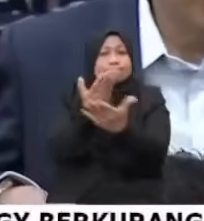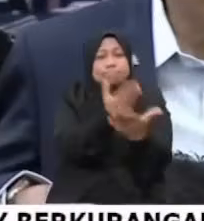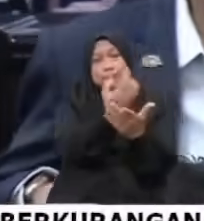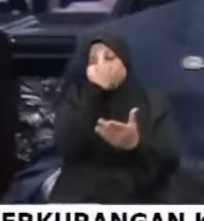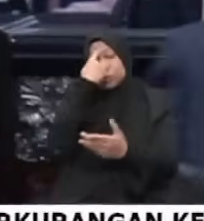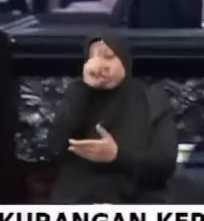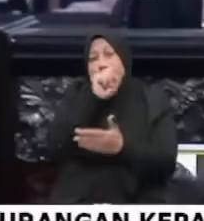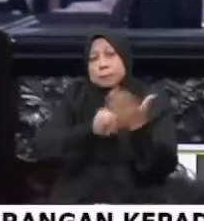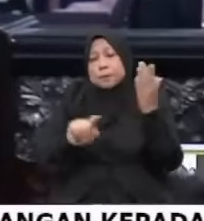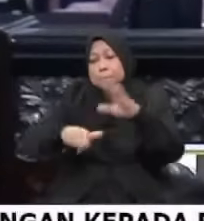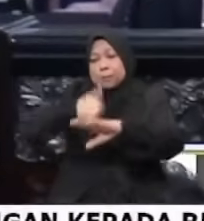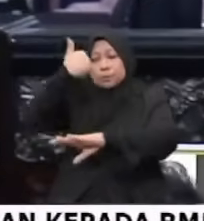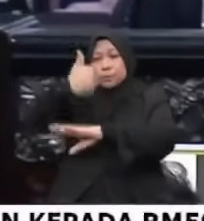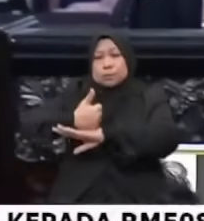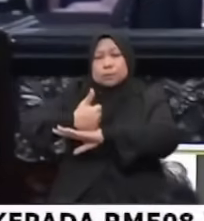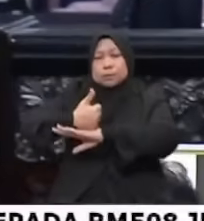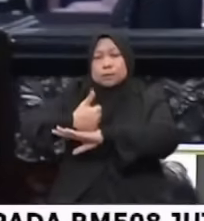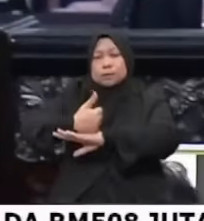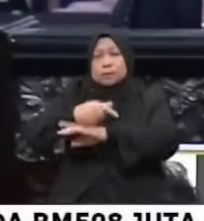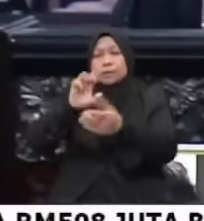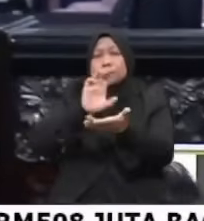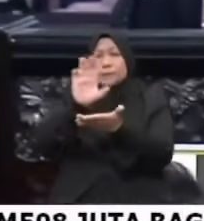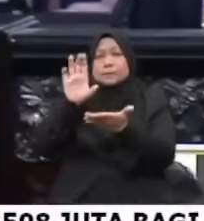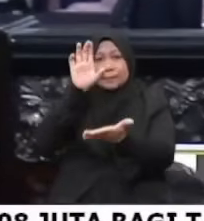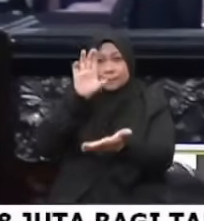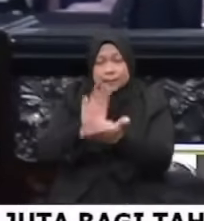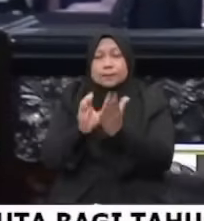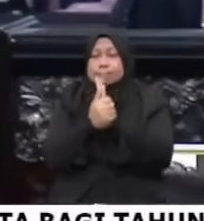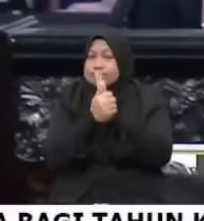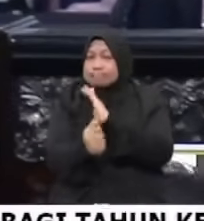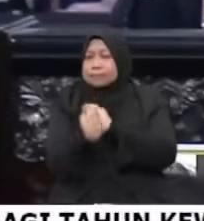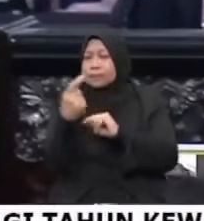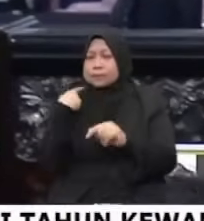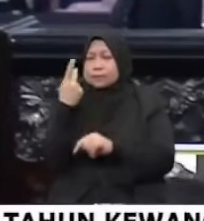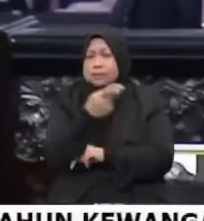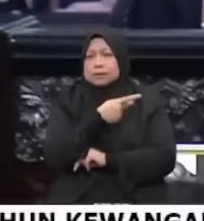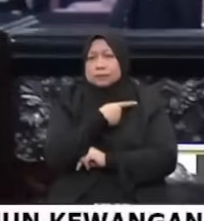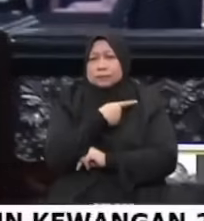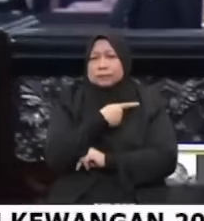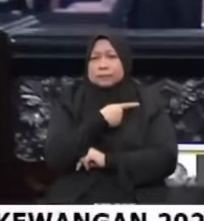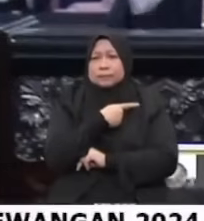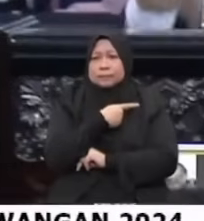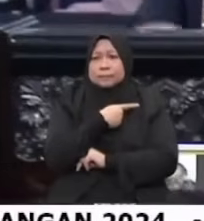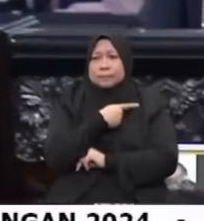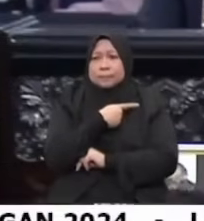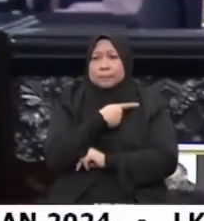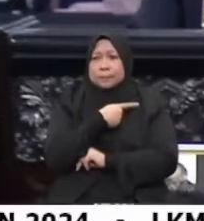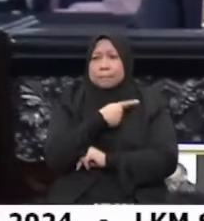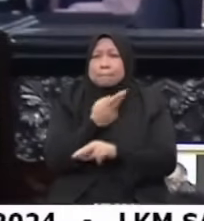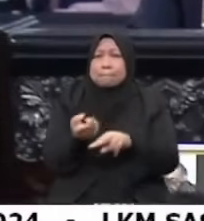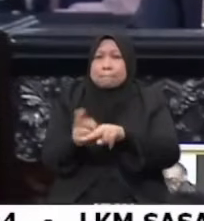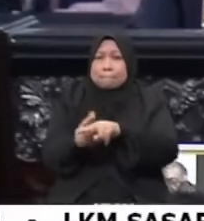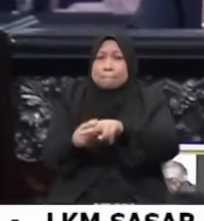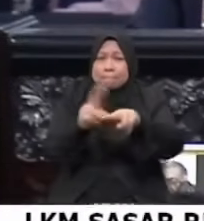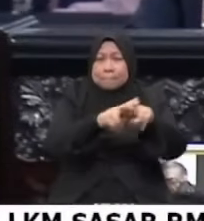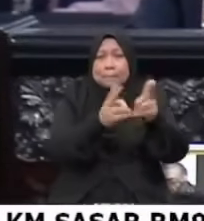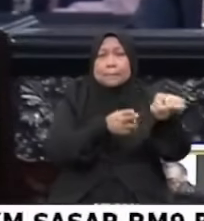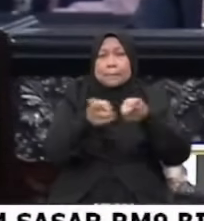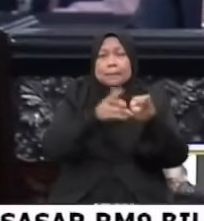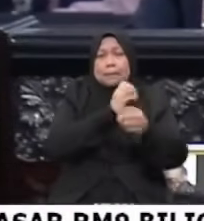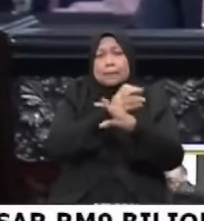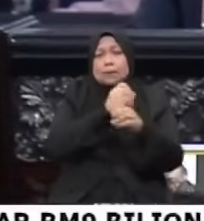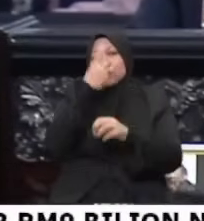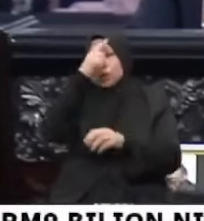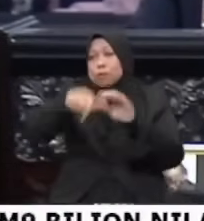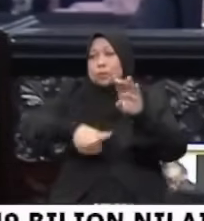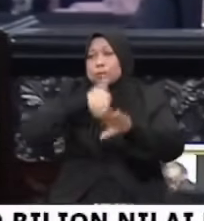supaya mereka mewujudkan center of Excellence dan kita juga Cuba melipatgandakan usaha untuk